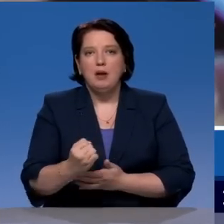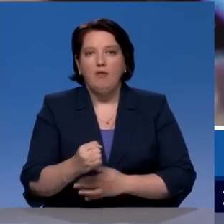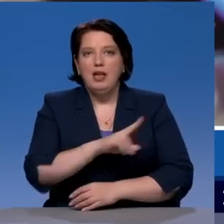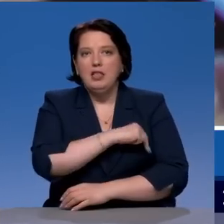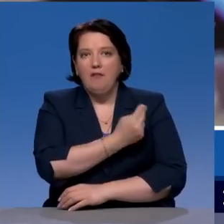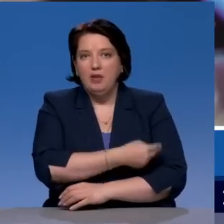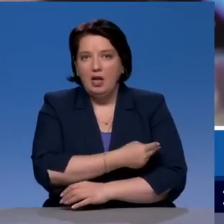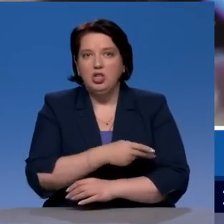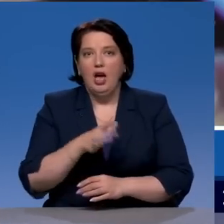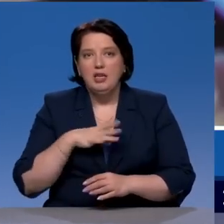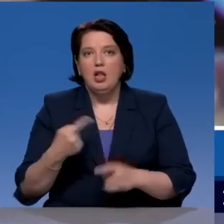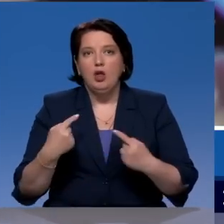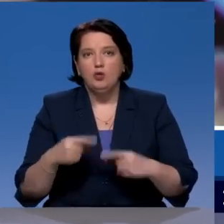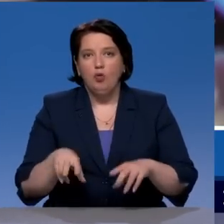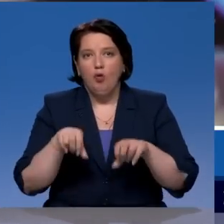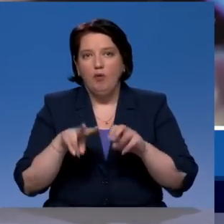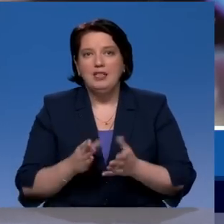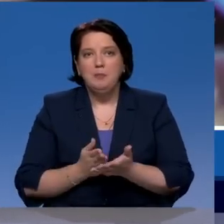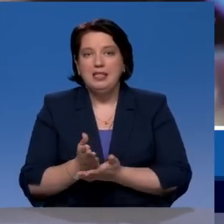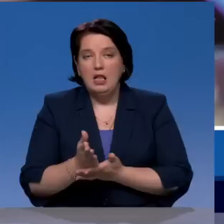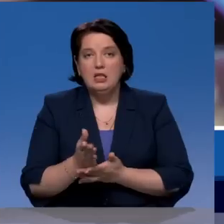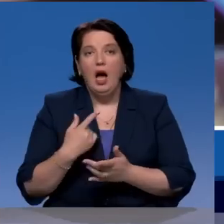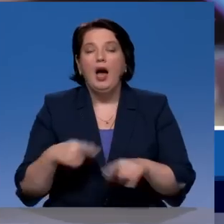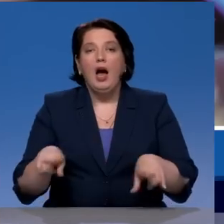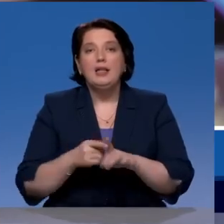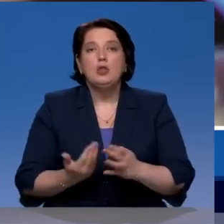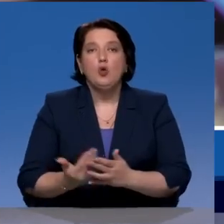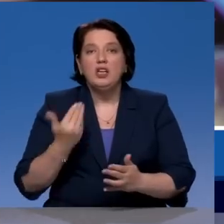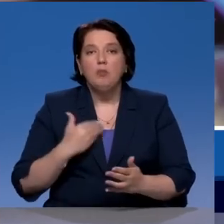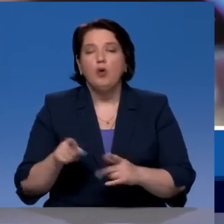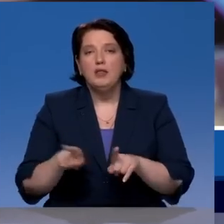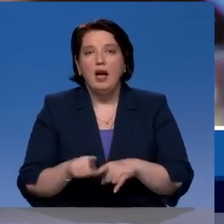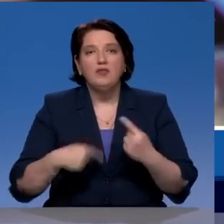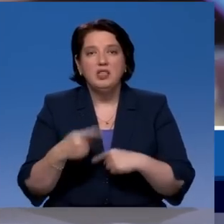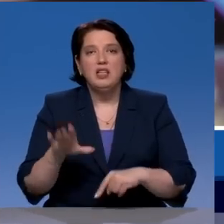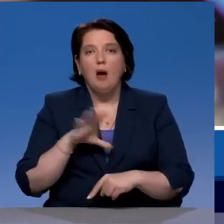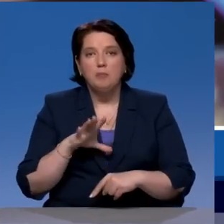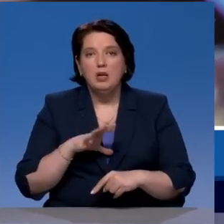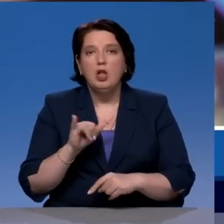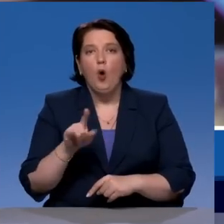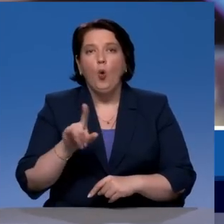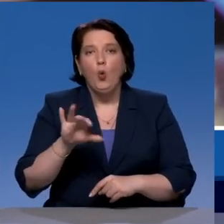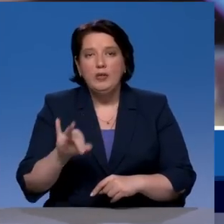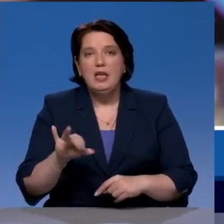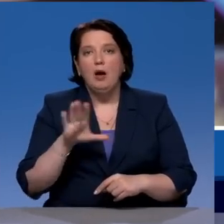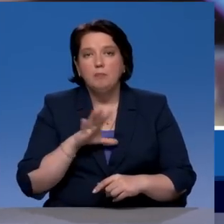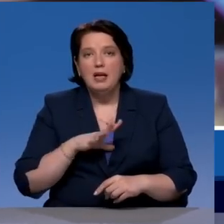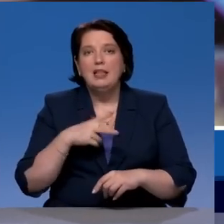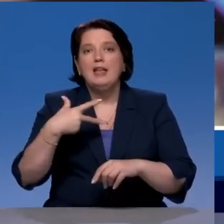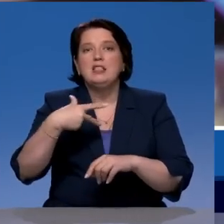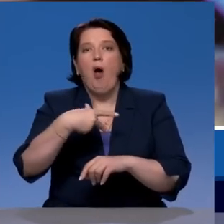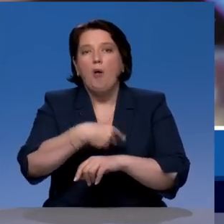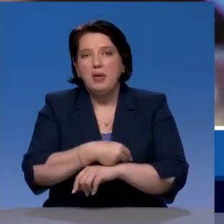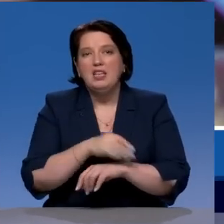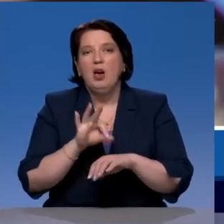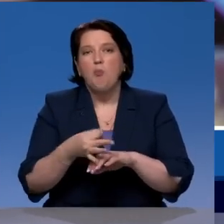в этом никакой нет, потому что до сих пор всегда так было, и УЗИ бывает с обезболиванием, а тут без врача никуда, мы решили обсудить